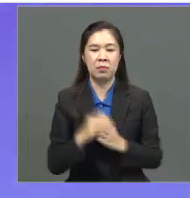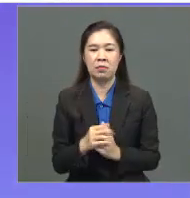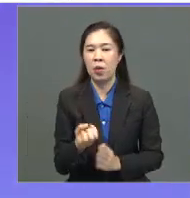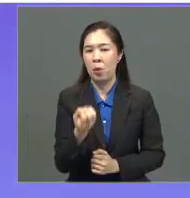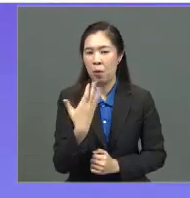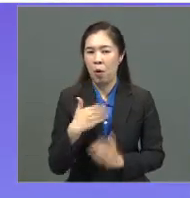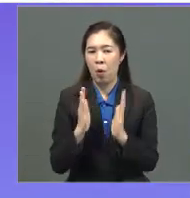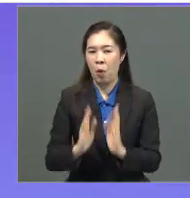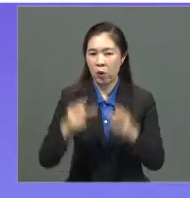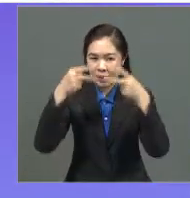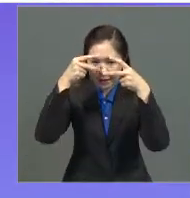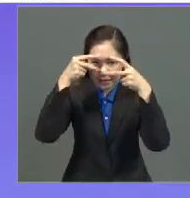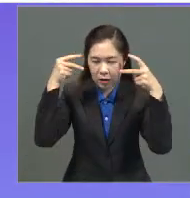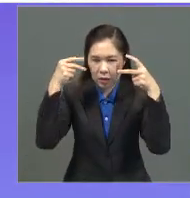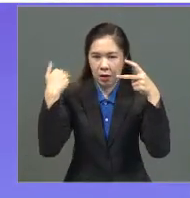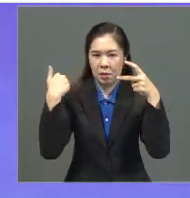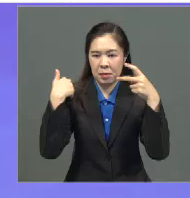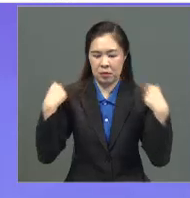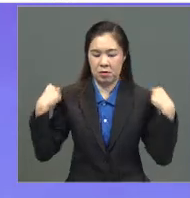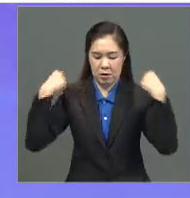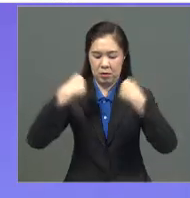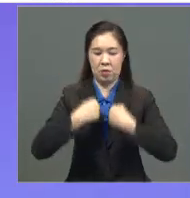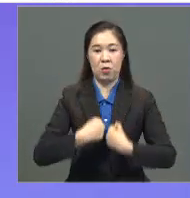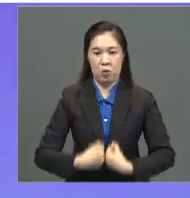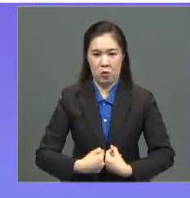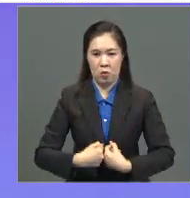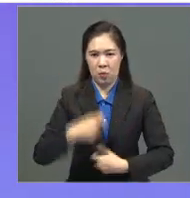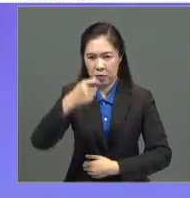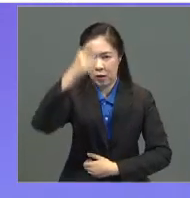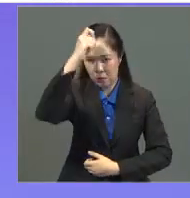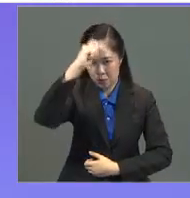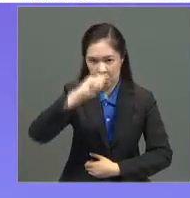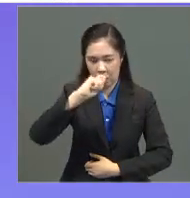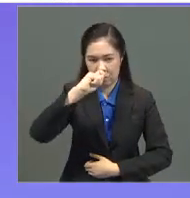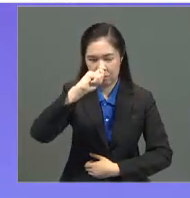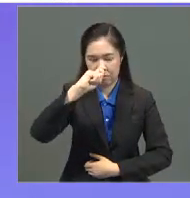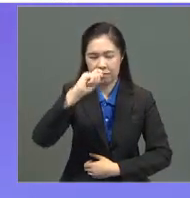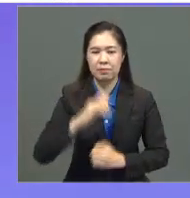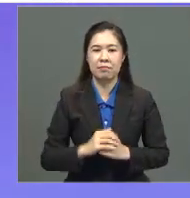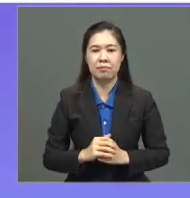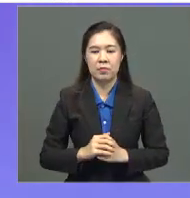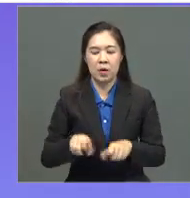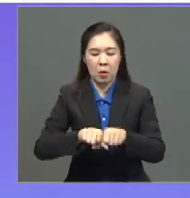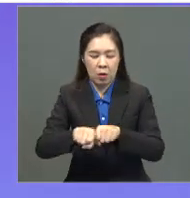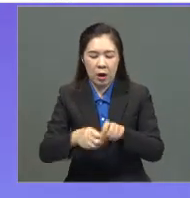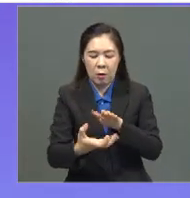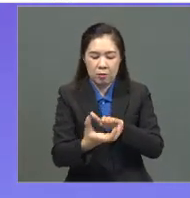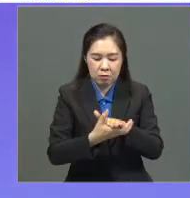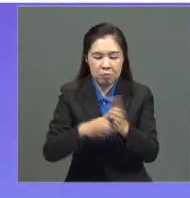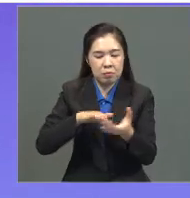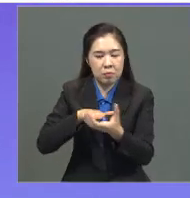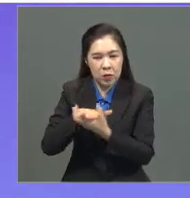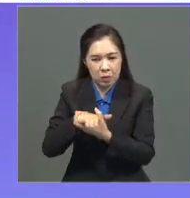ว่าคนร้ายเนี่ยมีการใส่เสื้อคลุมสมหมวกไหมพรมปิดบังใบหน้าใส่รองเท้าผ้าใบ